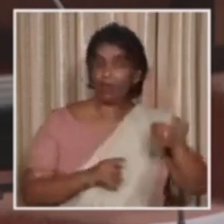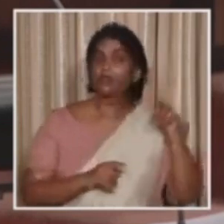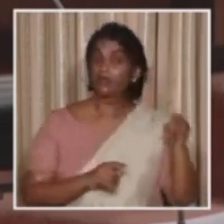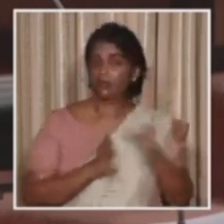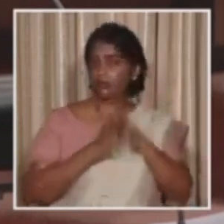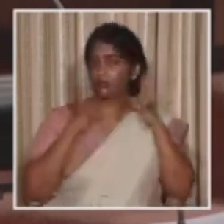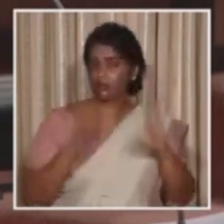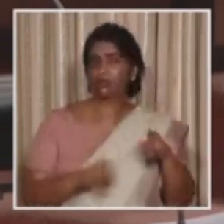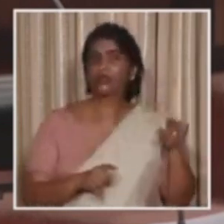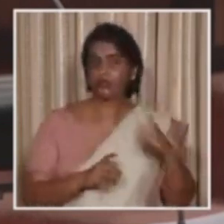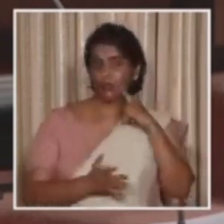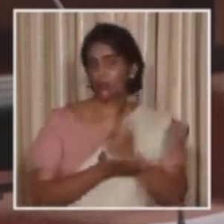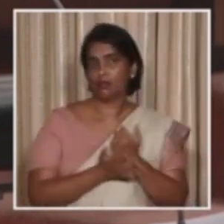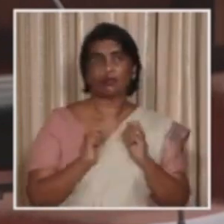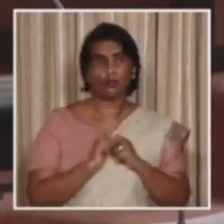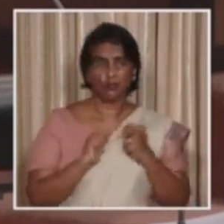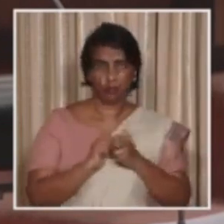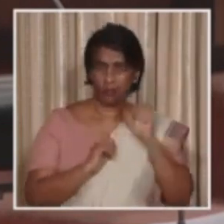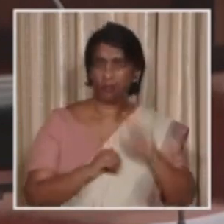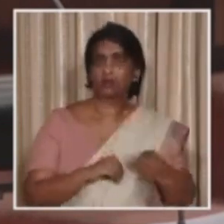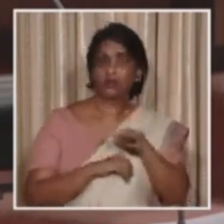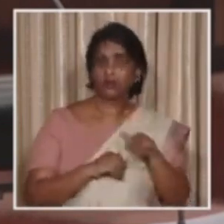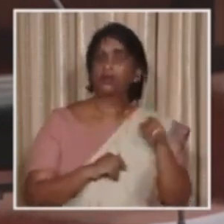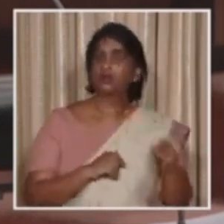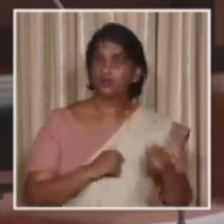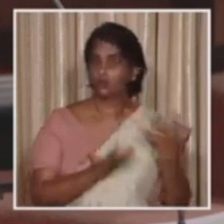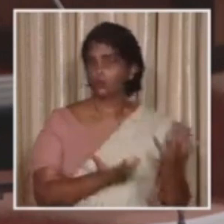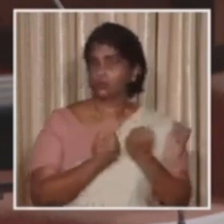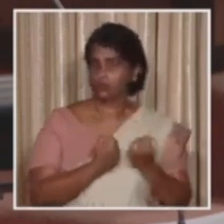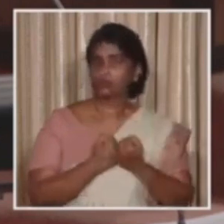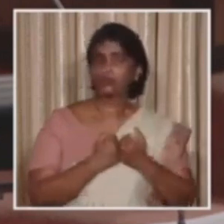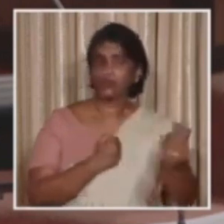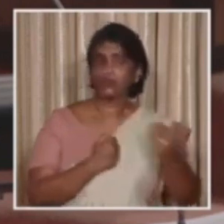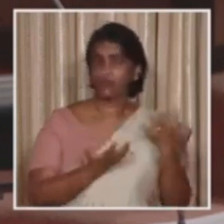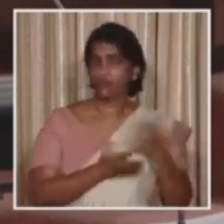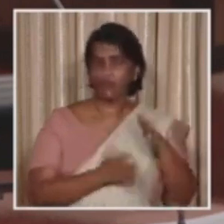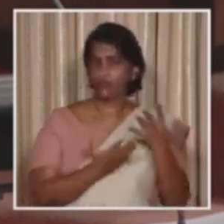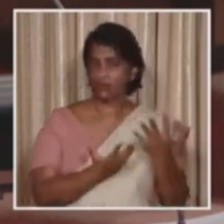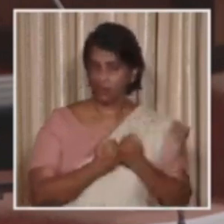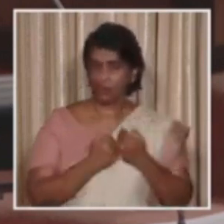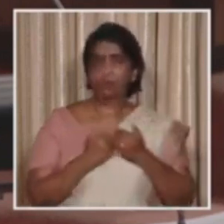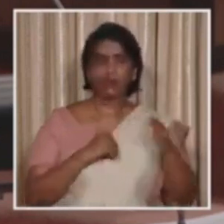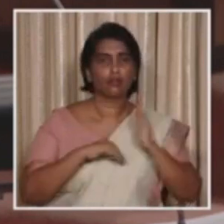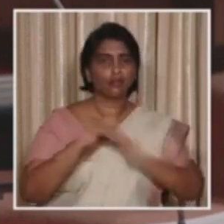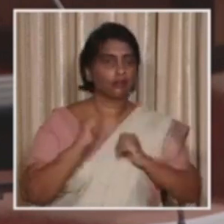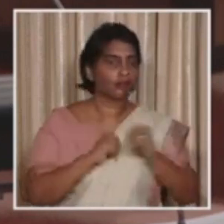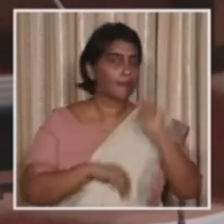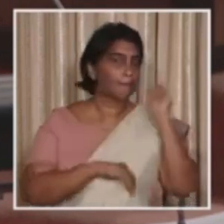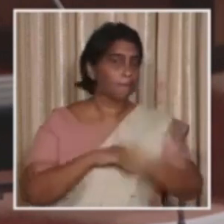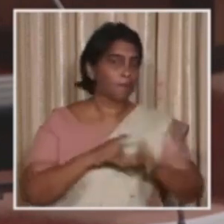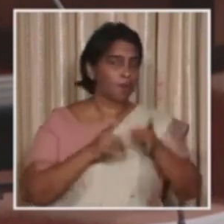மோசமான முறையிலே இந்த நில அககரிப்பு என்பது திட்டமிட்டபடி நடந்து கொண்டிருக்கிறது. இது ஏற்கனவே